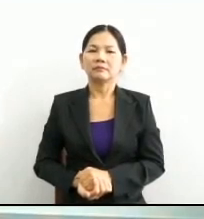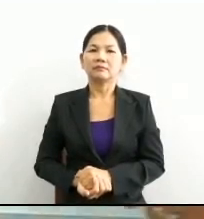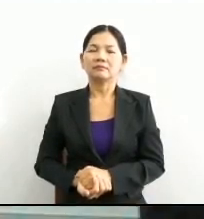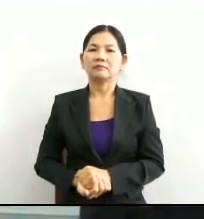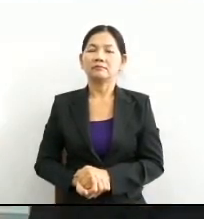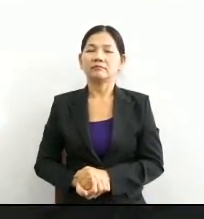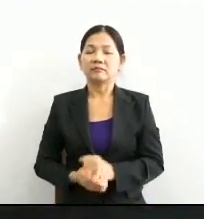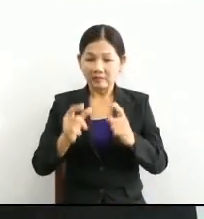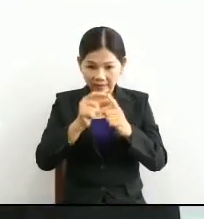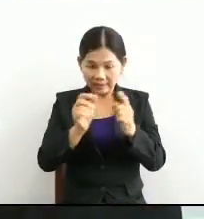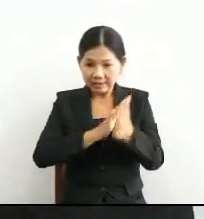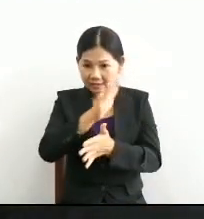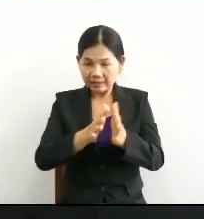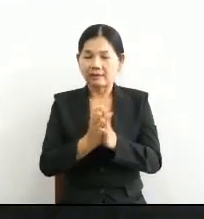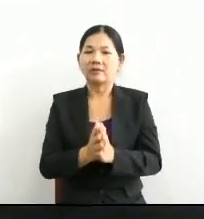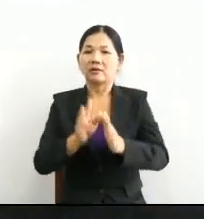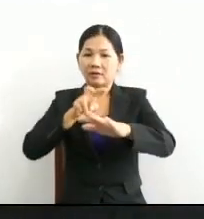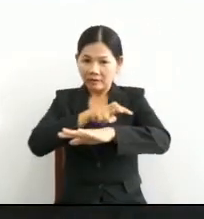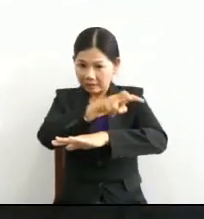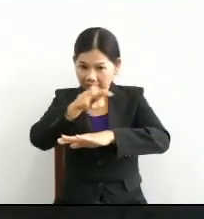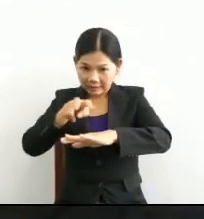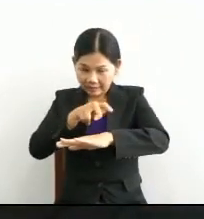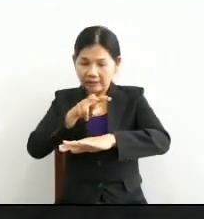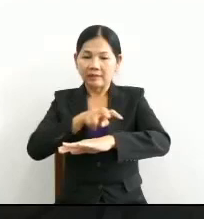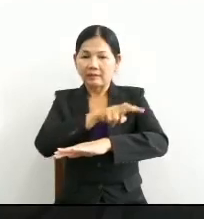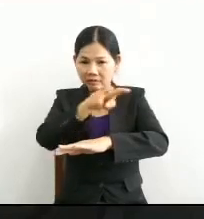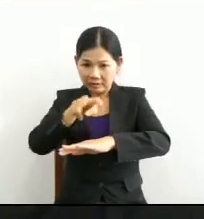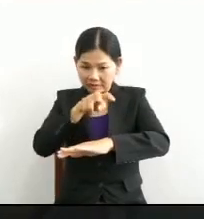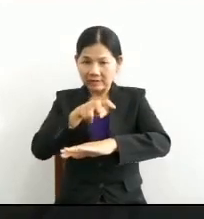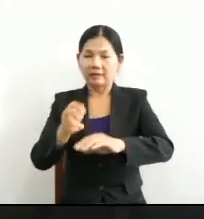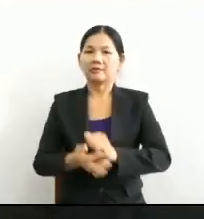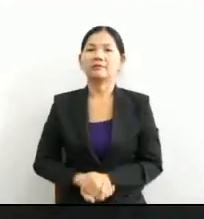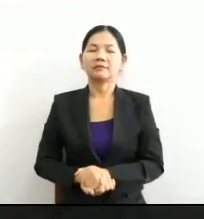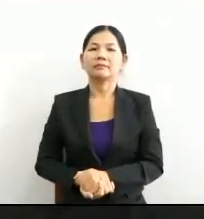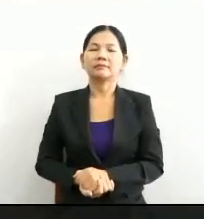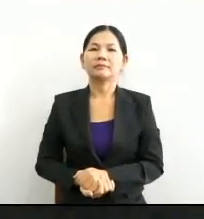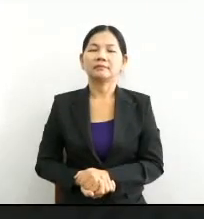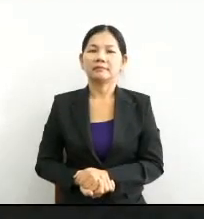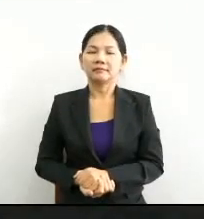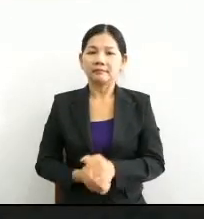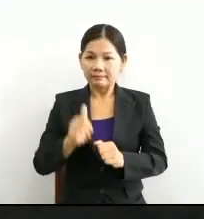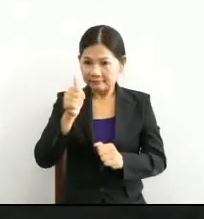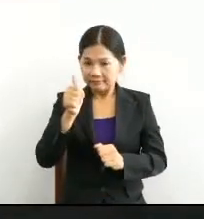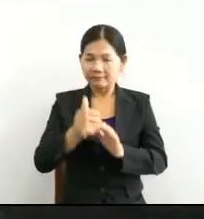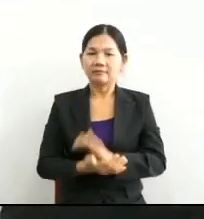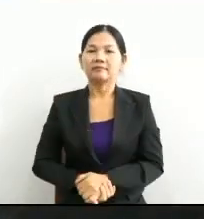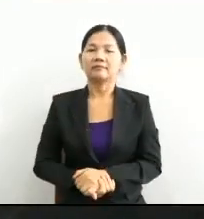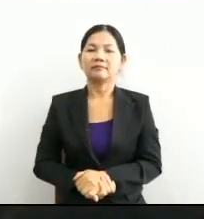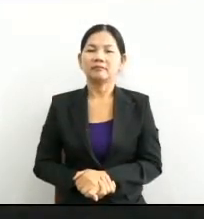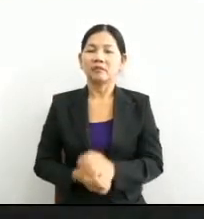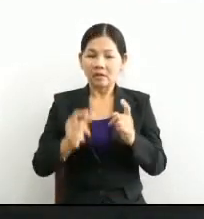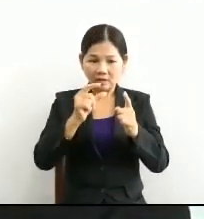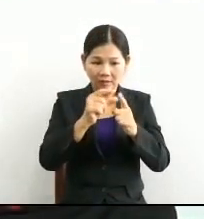chà chắc ăn cho mùi nạc luôn á rẹ xa con ăn được luôn ai chà là nè rẹ xa con rốc